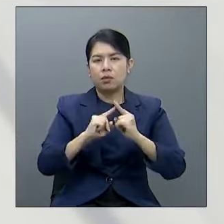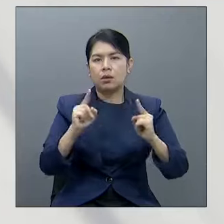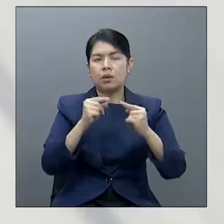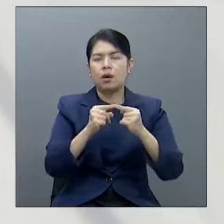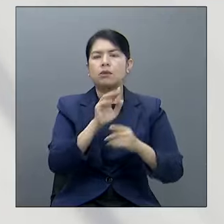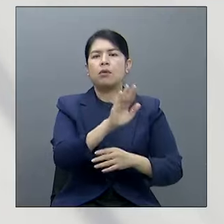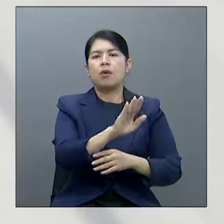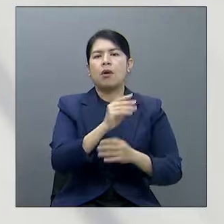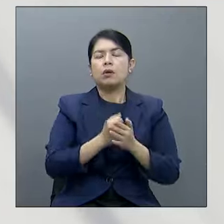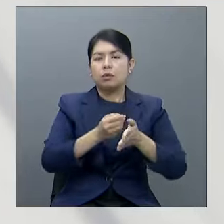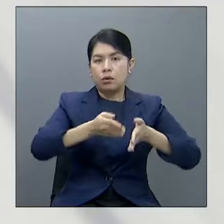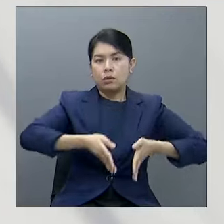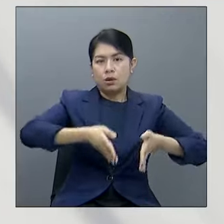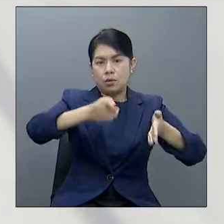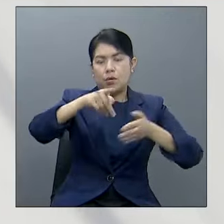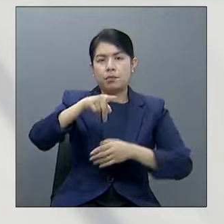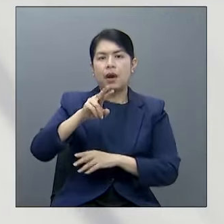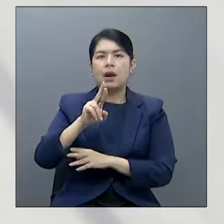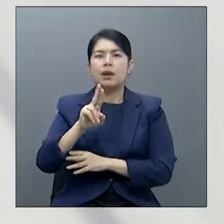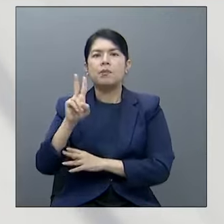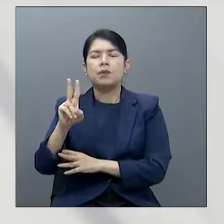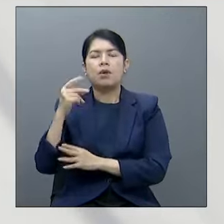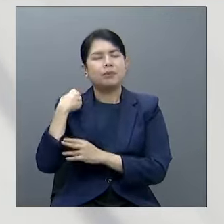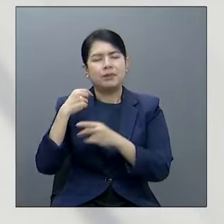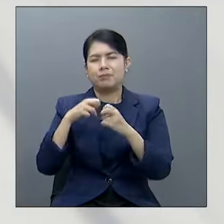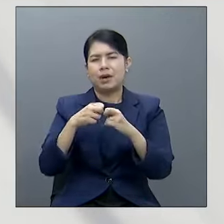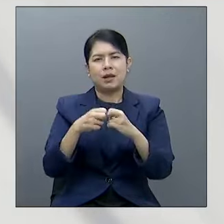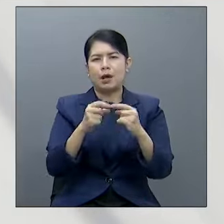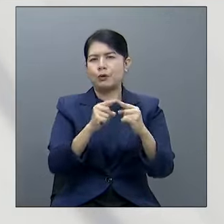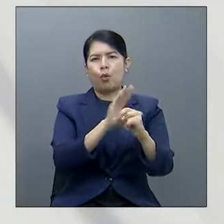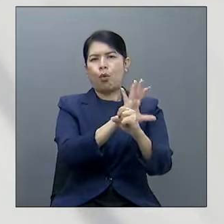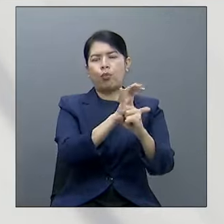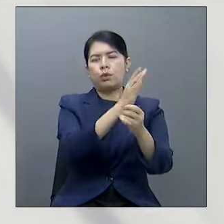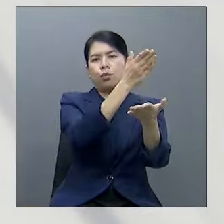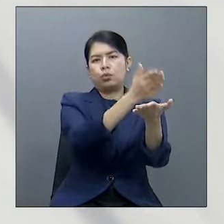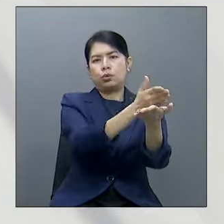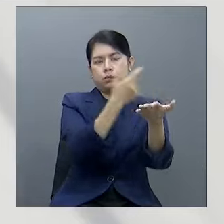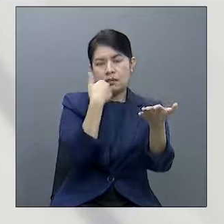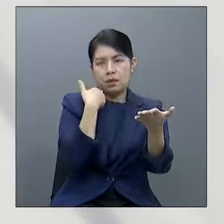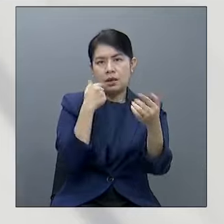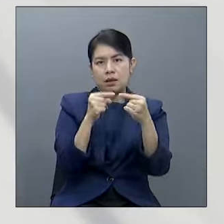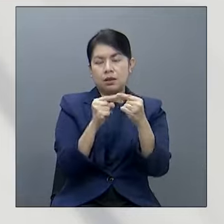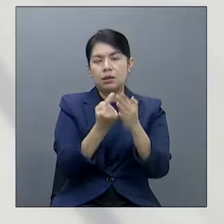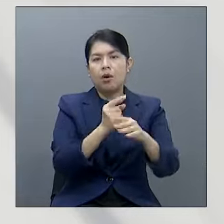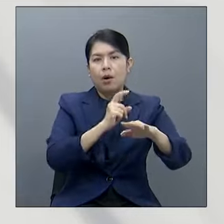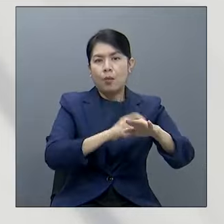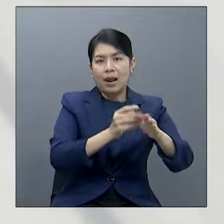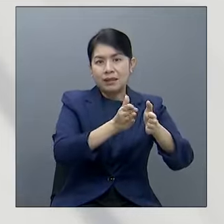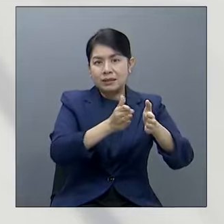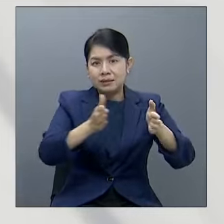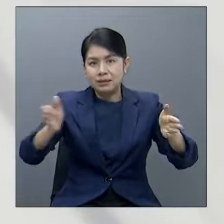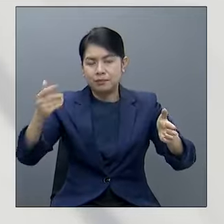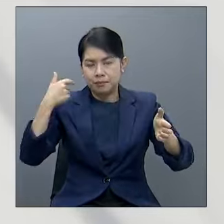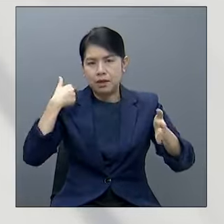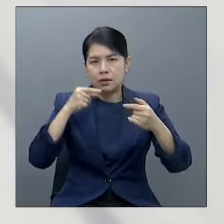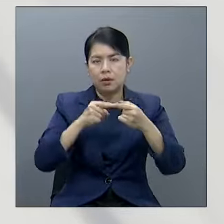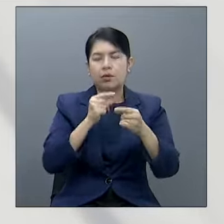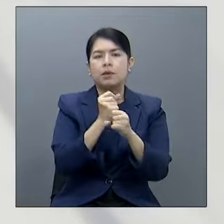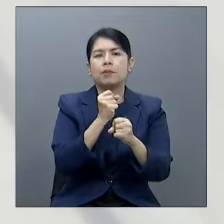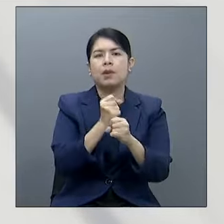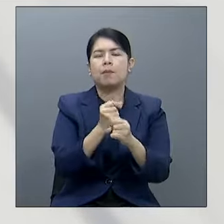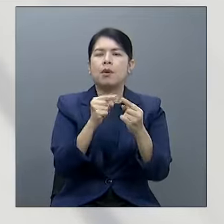ของพระราม2เนี่ยอาจจะไปติดช่วงโควิดซึ่งอาจจะต้องทำให้มีการยืดระยะเวลาออก ออกไปการก่อสร้างที่มันอาจจะล่าช้าอยู่ประม